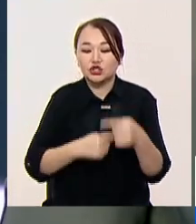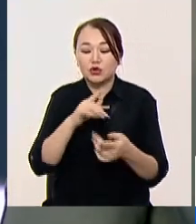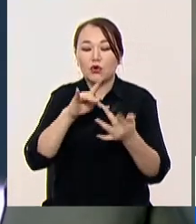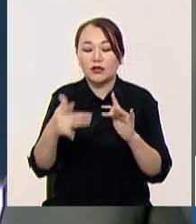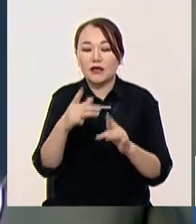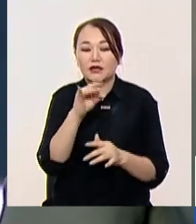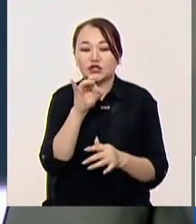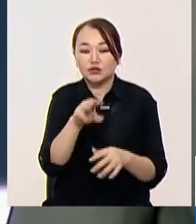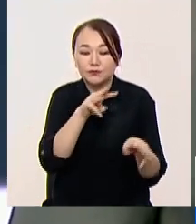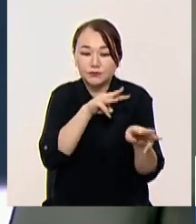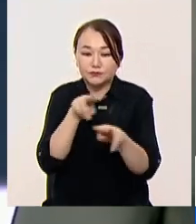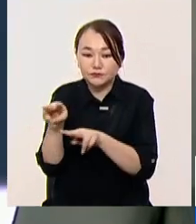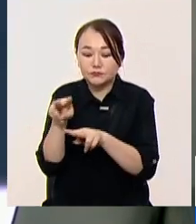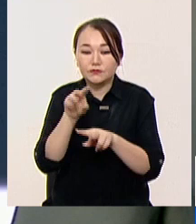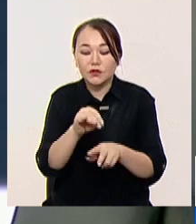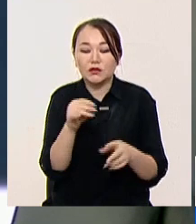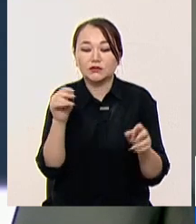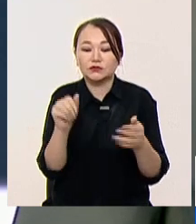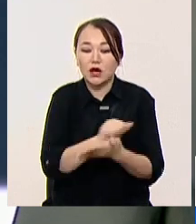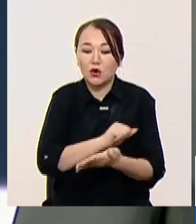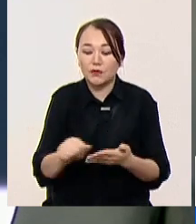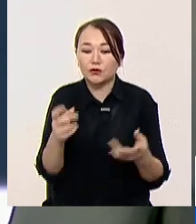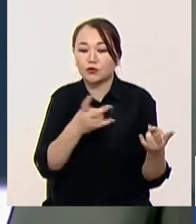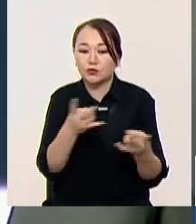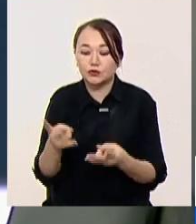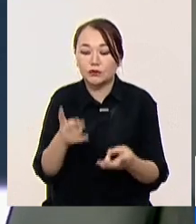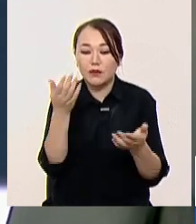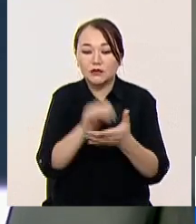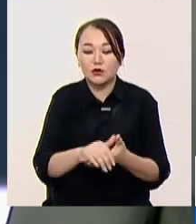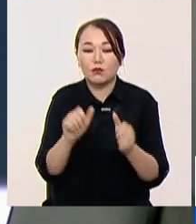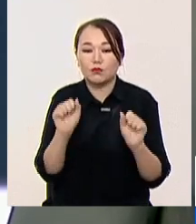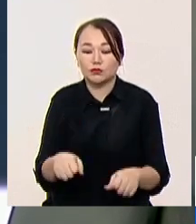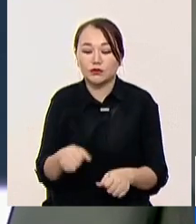онлайн режимде бақылап, мектептің тиісті құжаттарымен таныса алады. Аида,